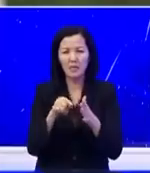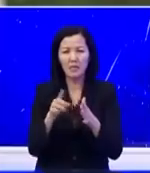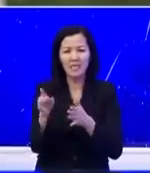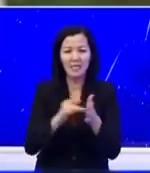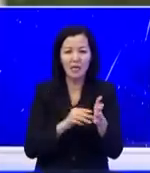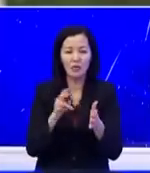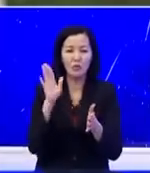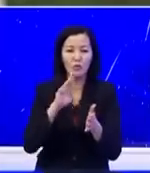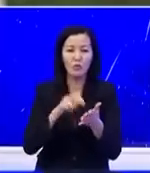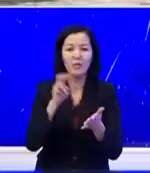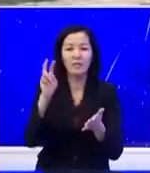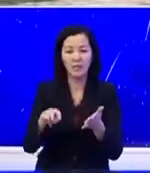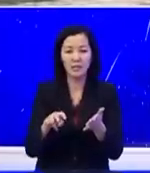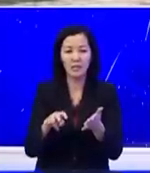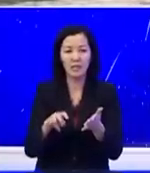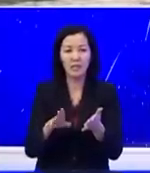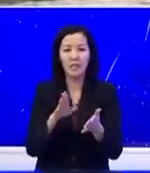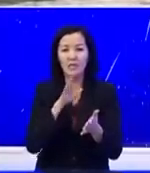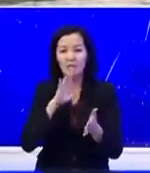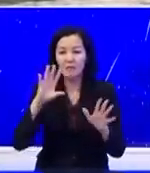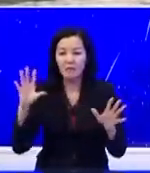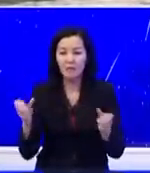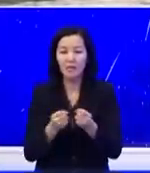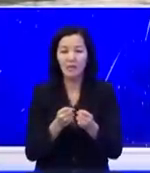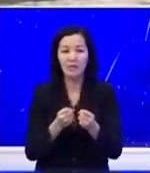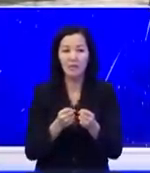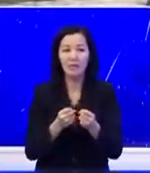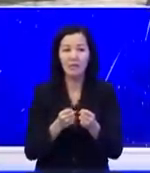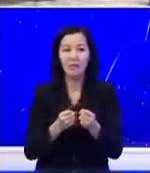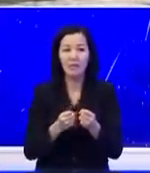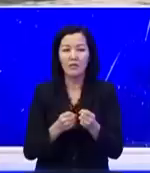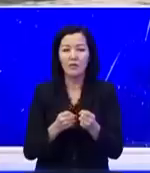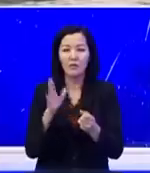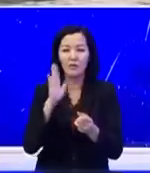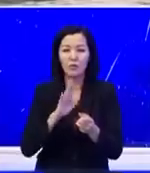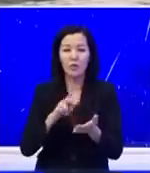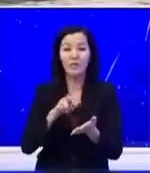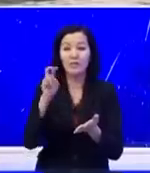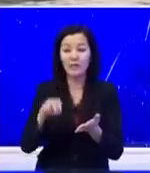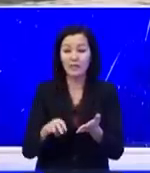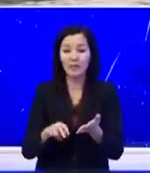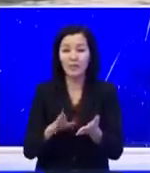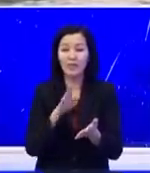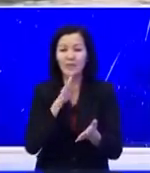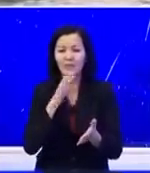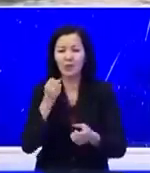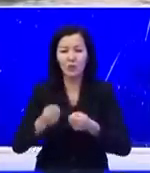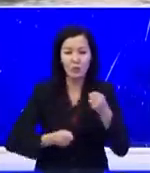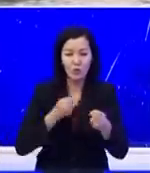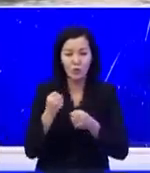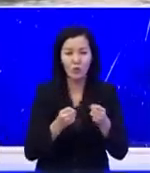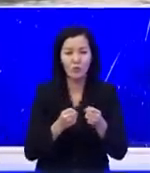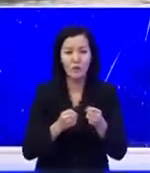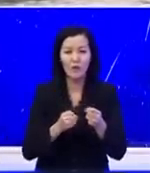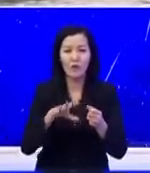жалма-жан суға секіреді. Түстім де қыздың артына қарай жүгірдім. Суға секіріп едім, қызды ұстай алмай қалдым басында.